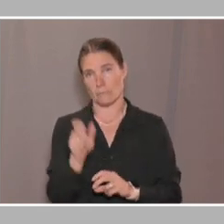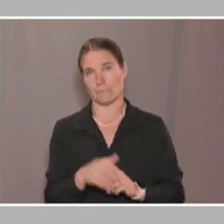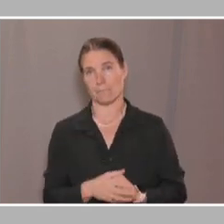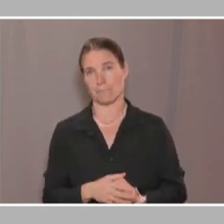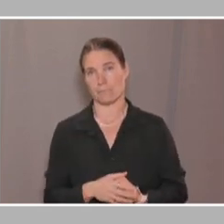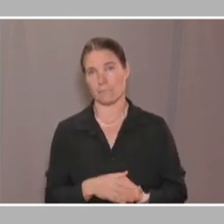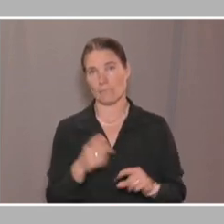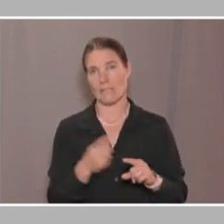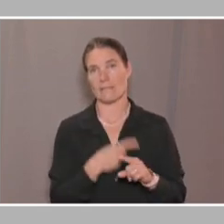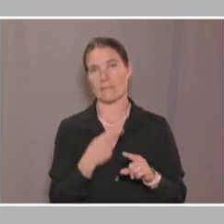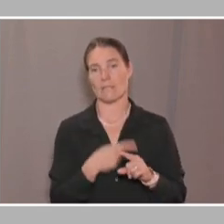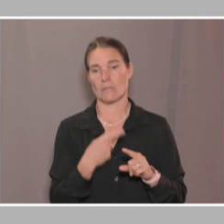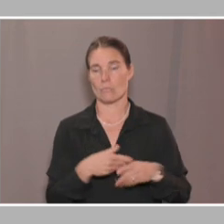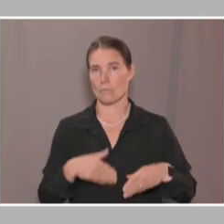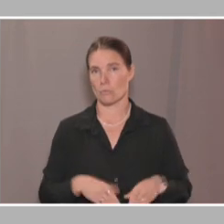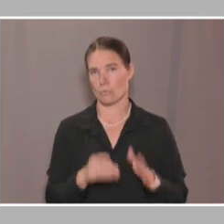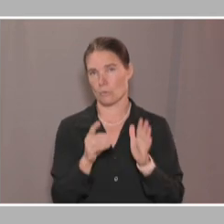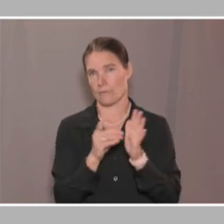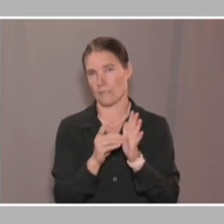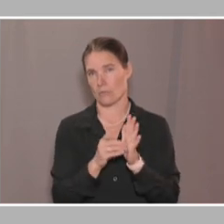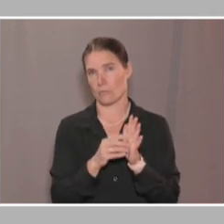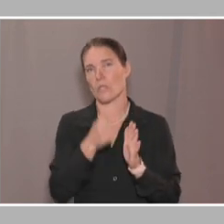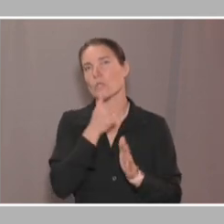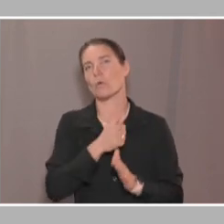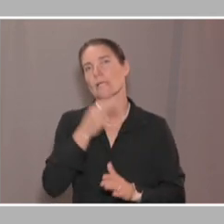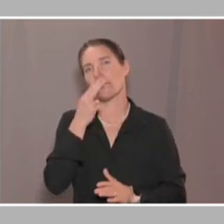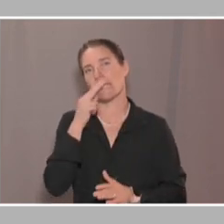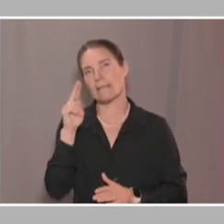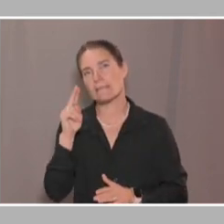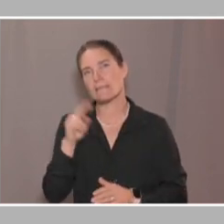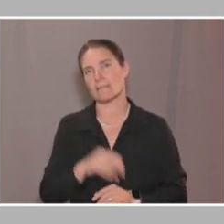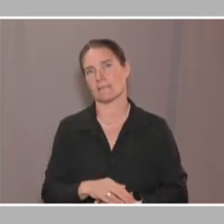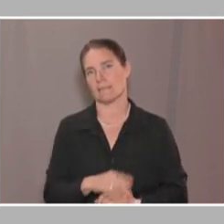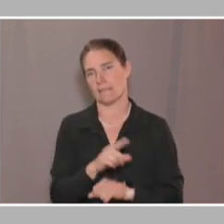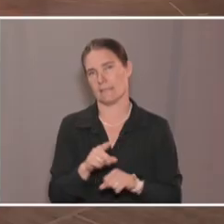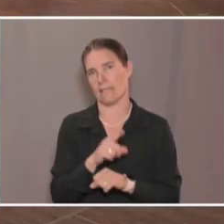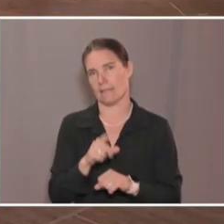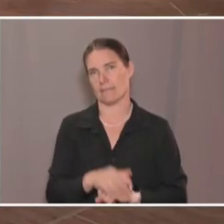zählen zu den nur am Geburtsdatum definierten jungen NS-Sozialisierten.